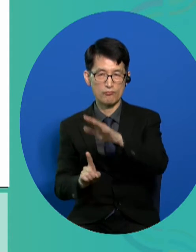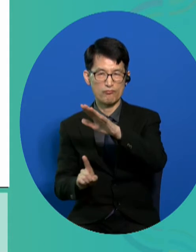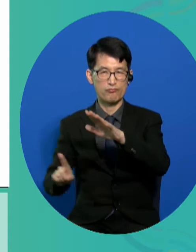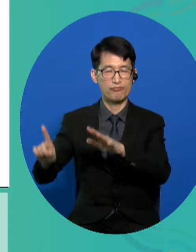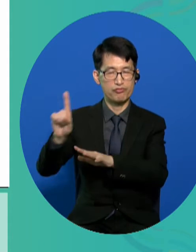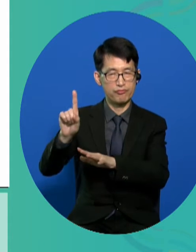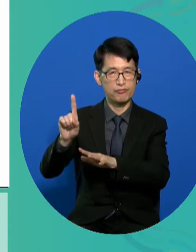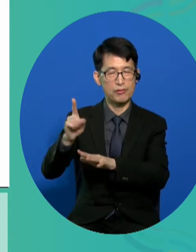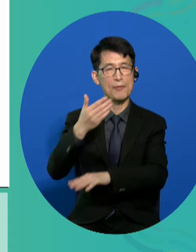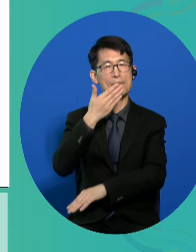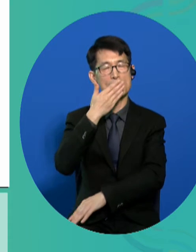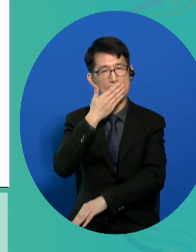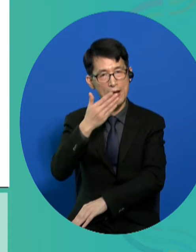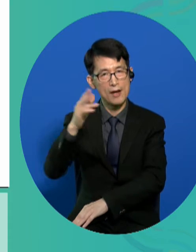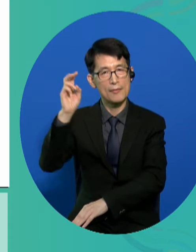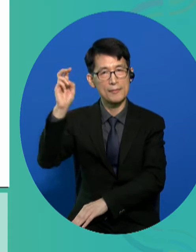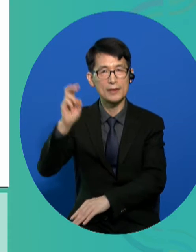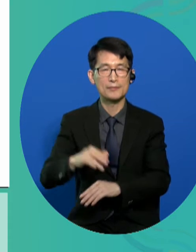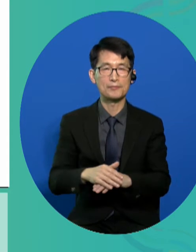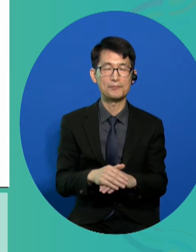그리고 또 향후에